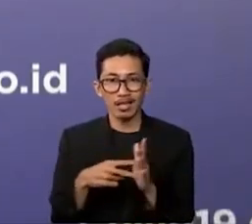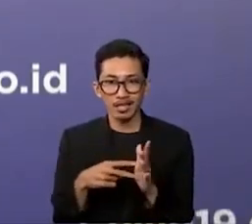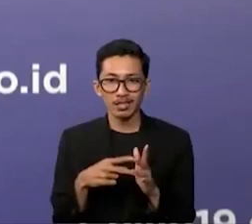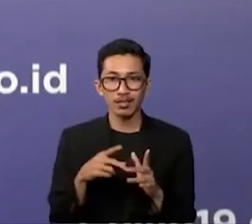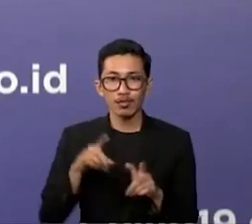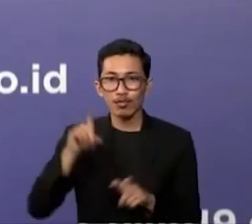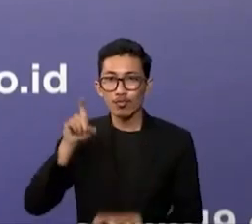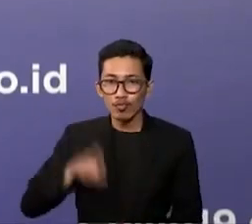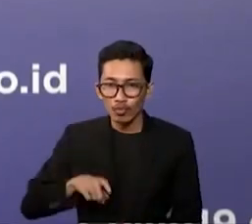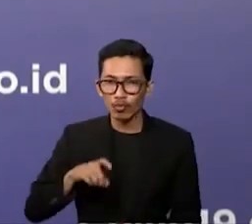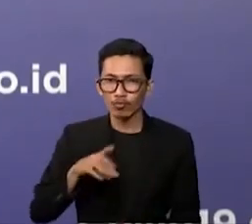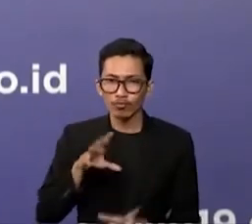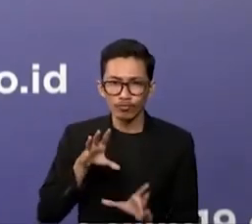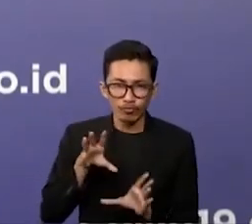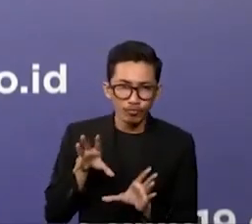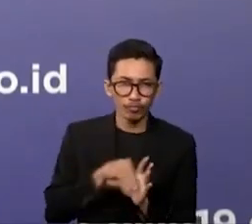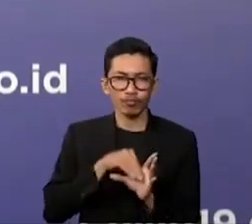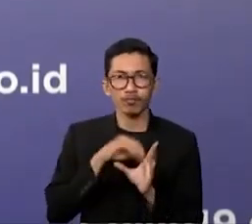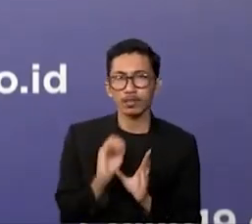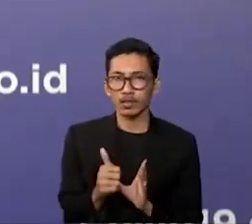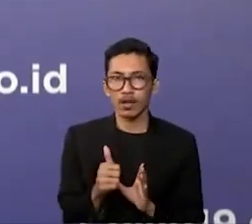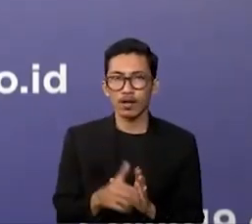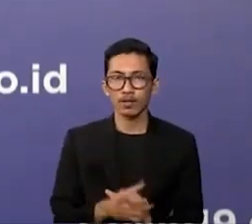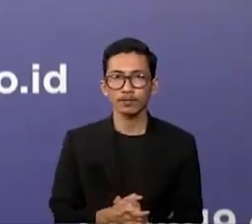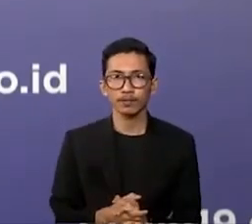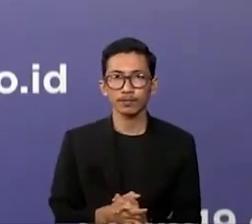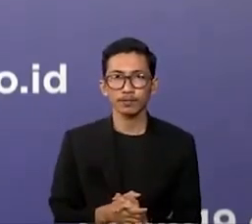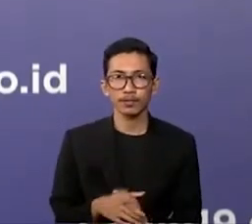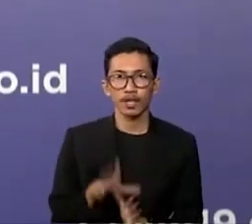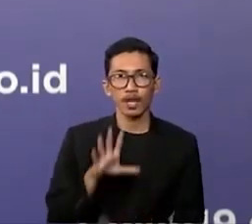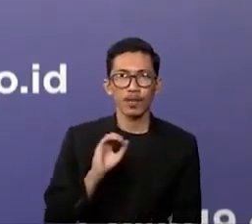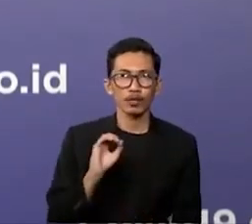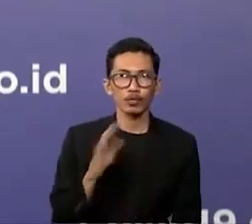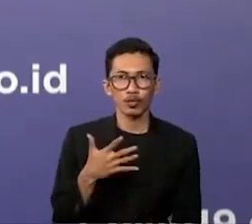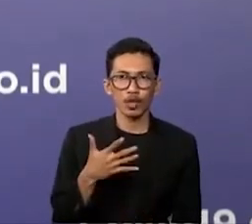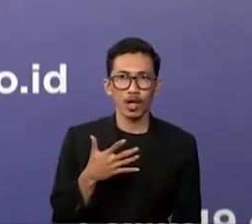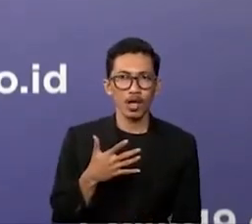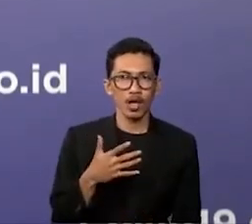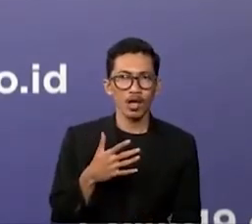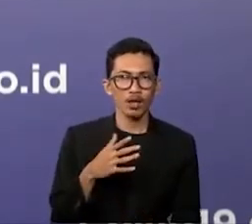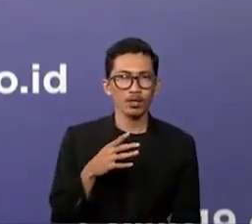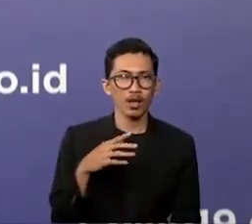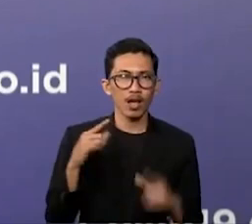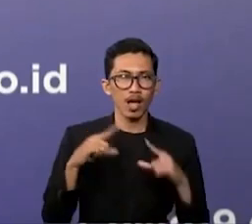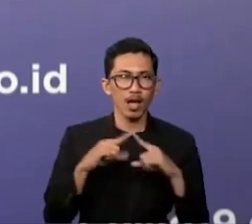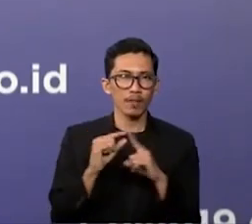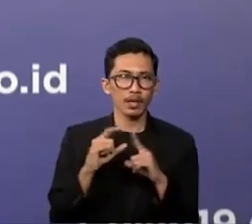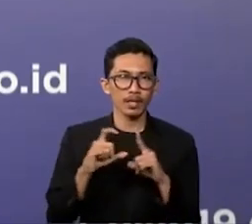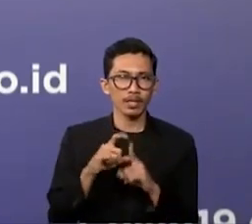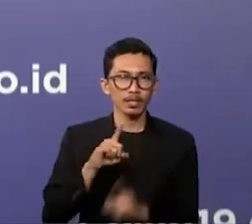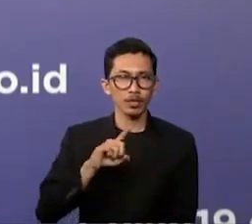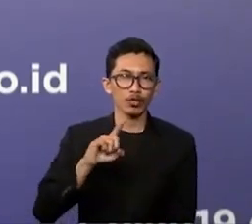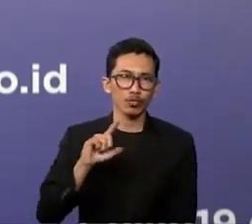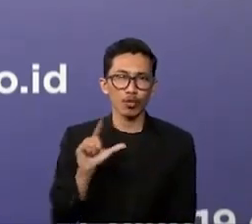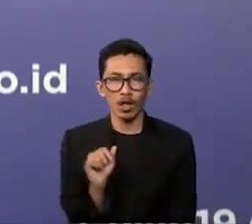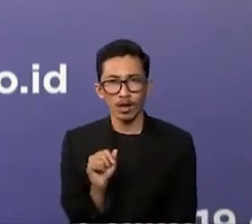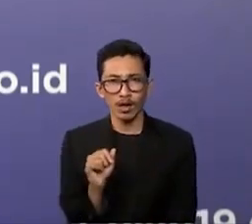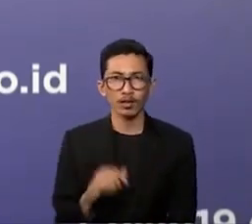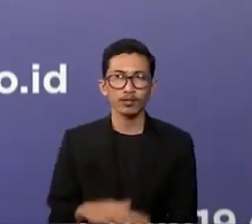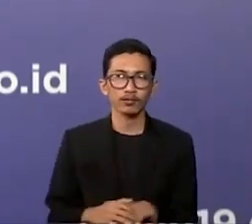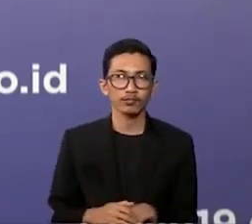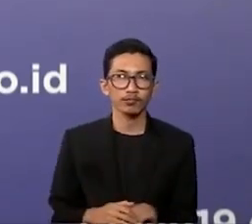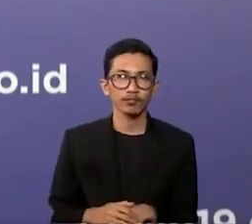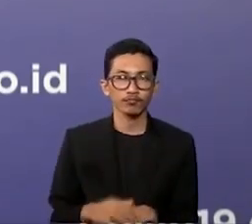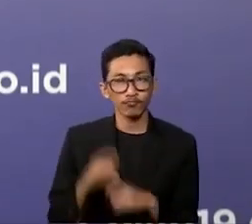yang telah dihitung selama 3 bulan terakhir ini mencapai sekitar 5 juta unit perbulannya sebagai bentuk penghormatan terhadap